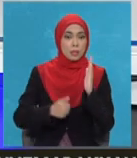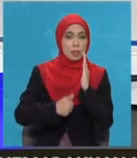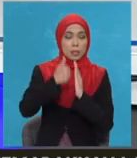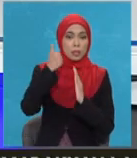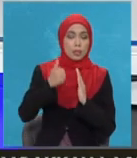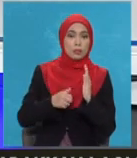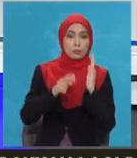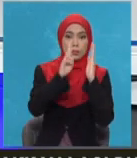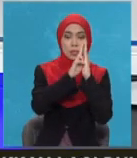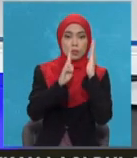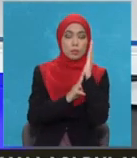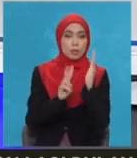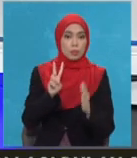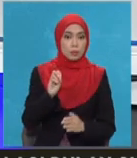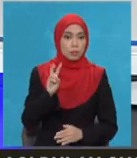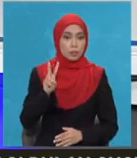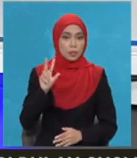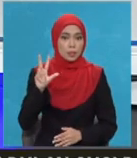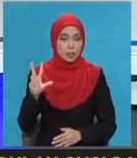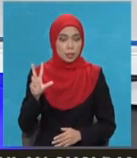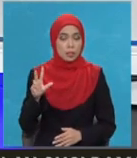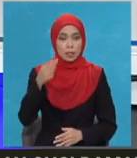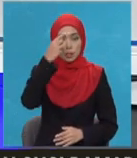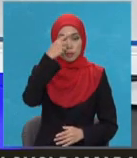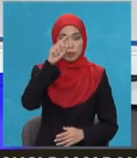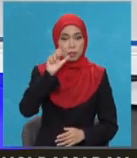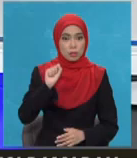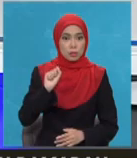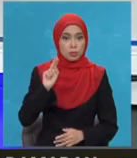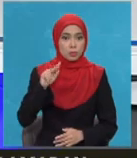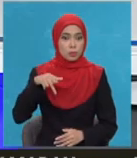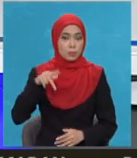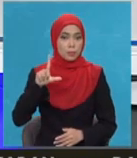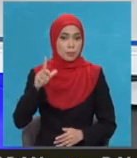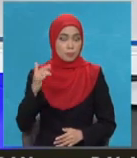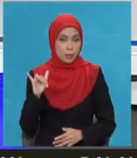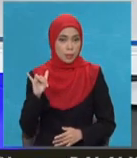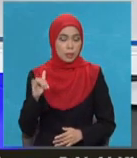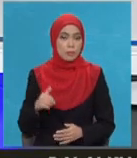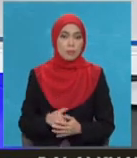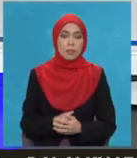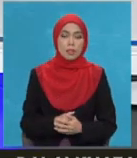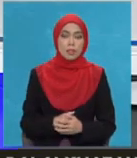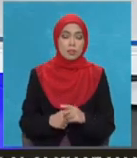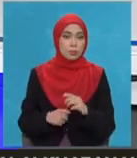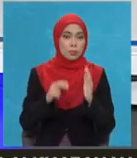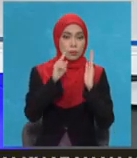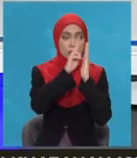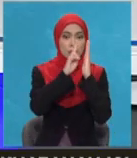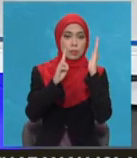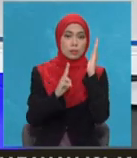2023 berpegangan 2023 2024 dan digelar sebagai akta undang-undang